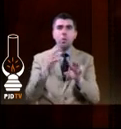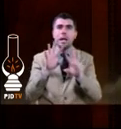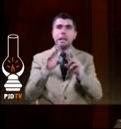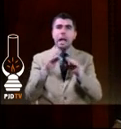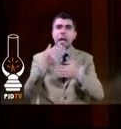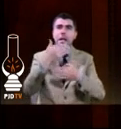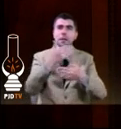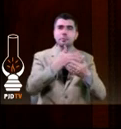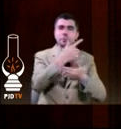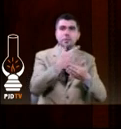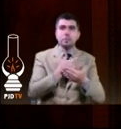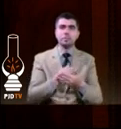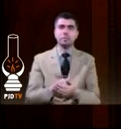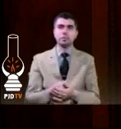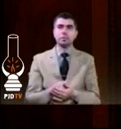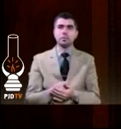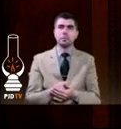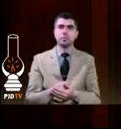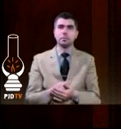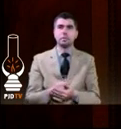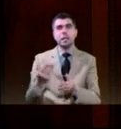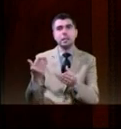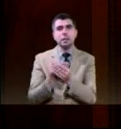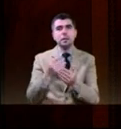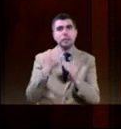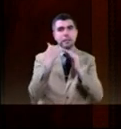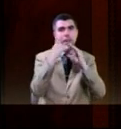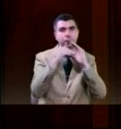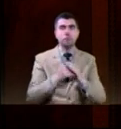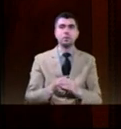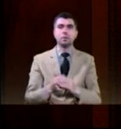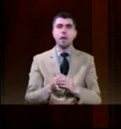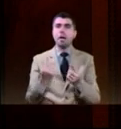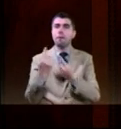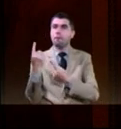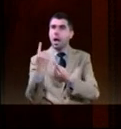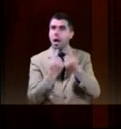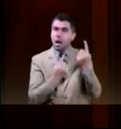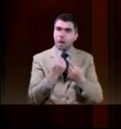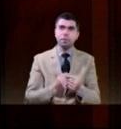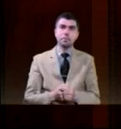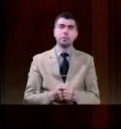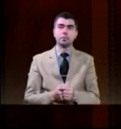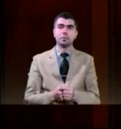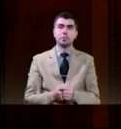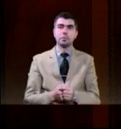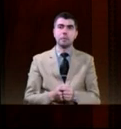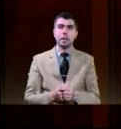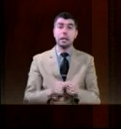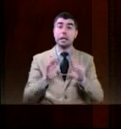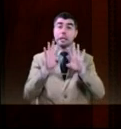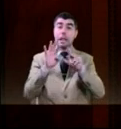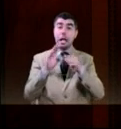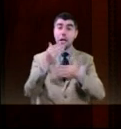والاجتماعي اللي هما ممثلين فيه. صيفطناه بقاو الاخوان كيتشاوروا تمايا، وصفطوا لنا واحد